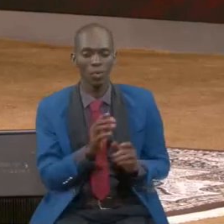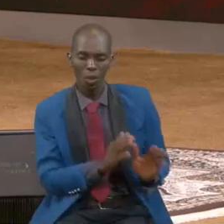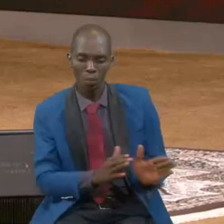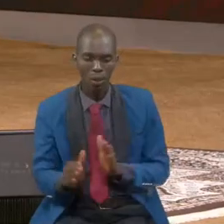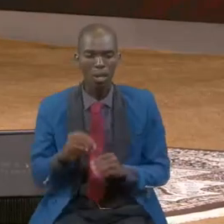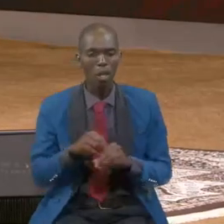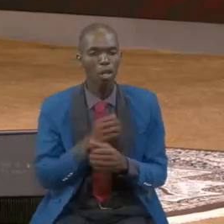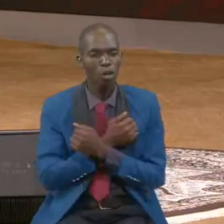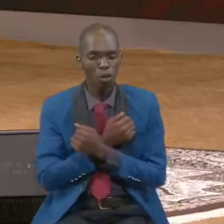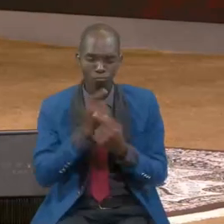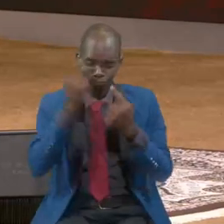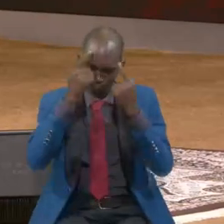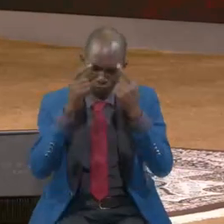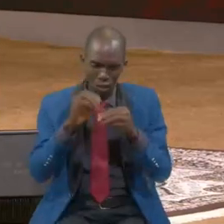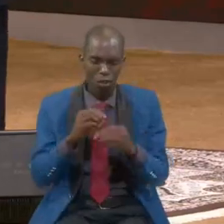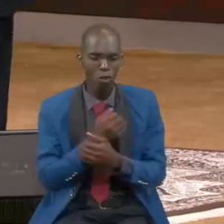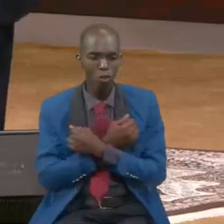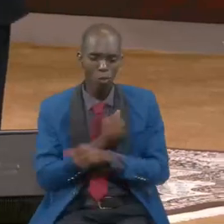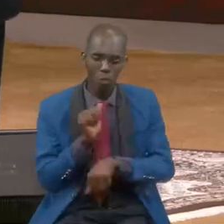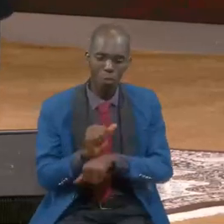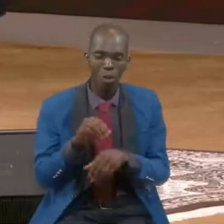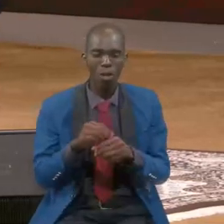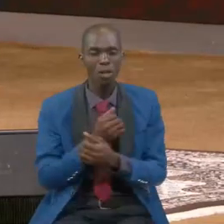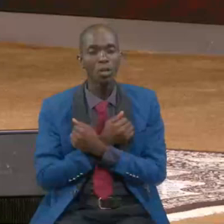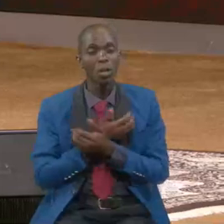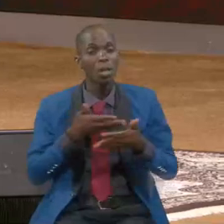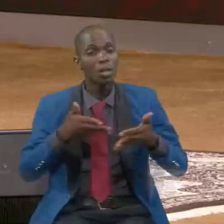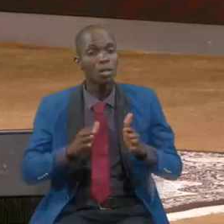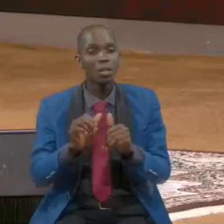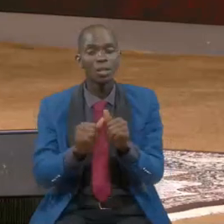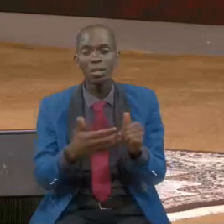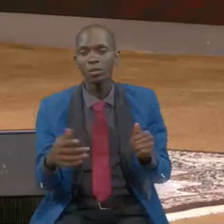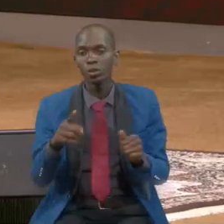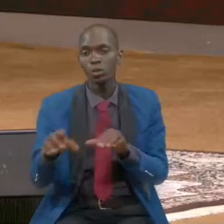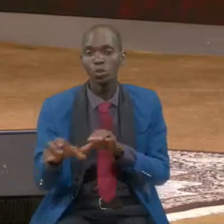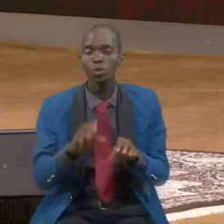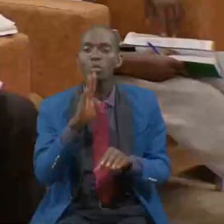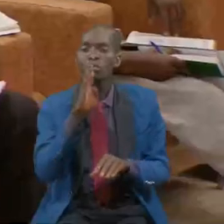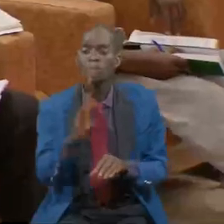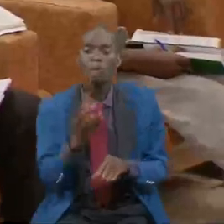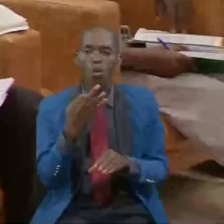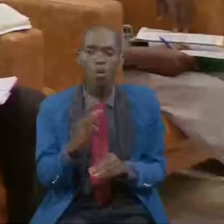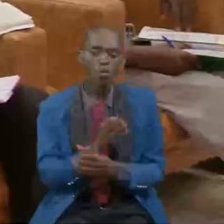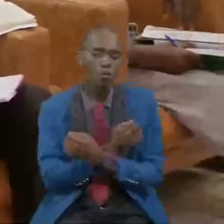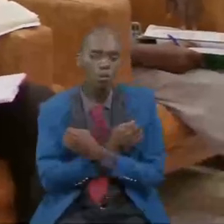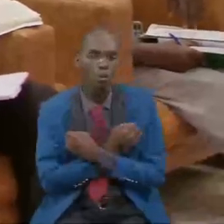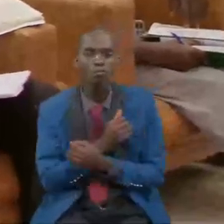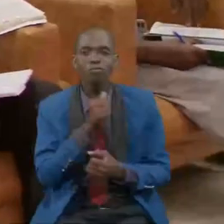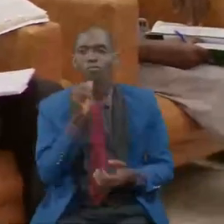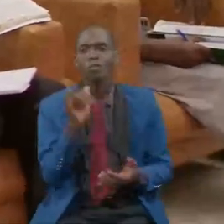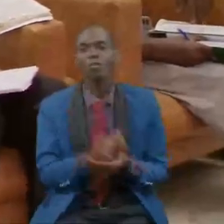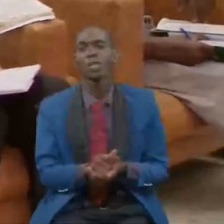plz pensez avec amour et planifiez par amour que tout ce que vous faites soit par